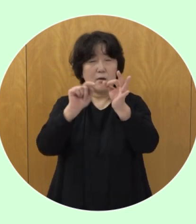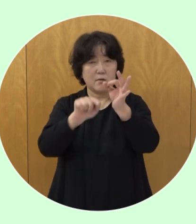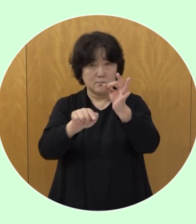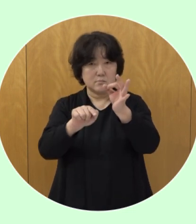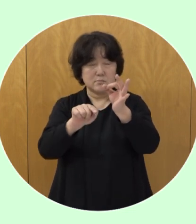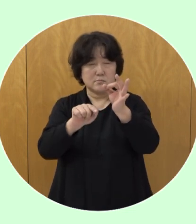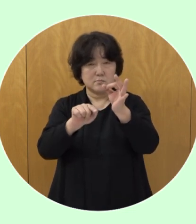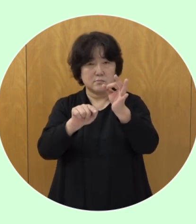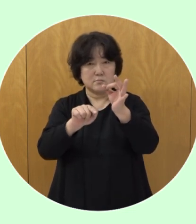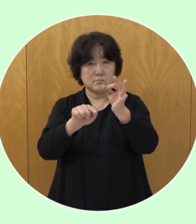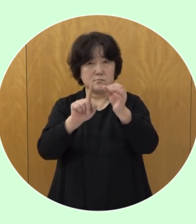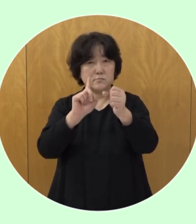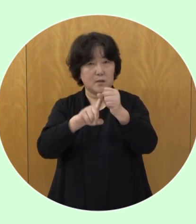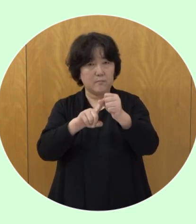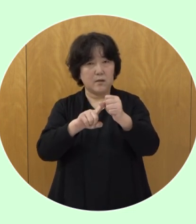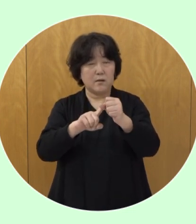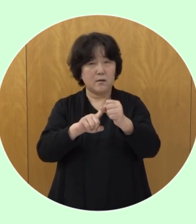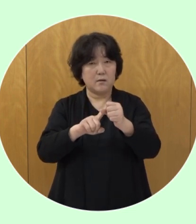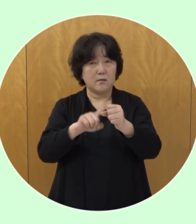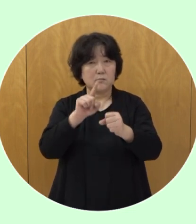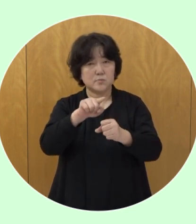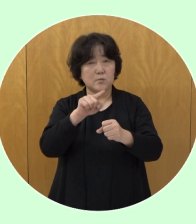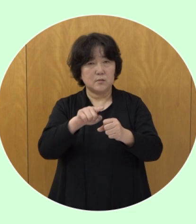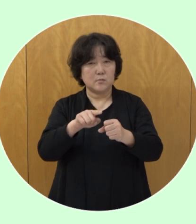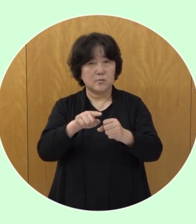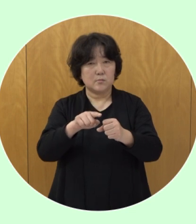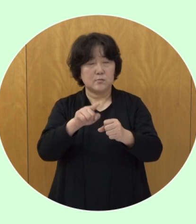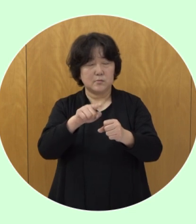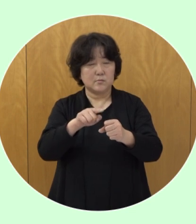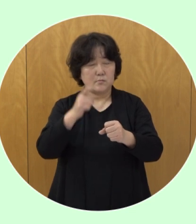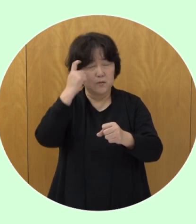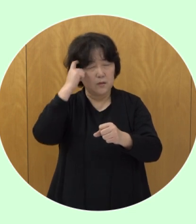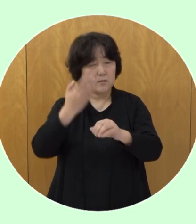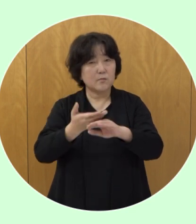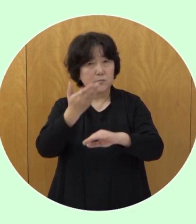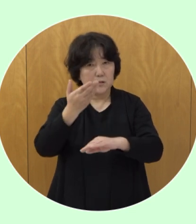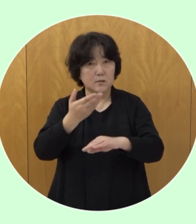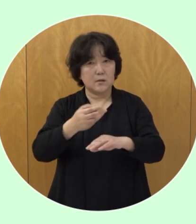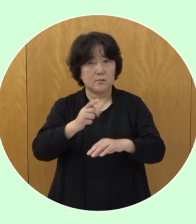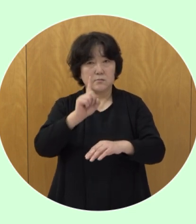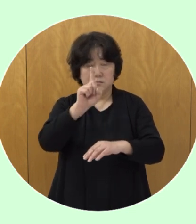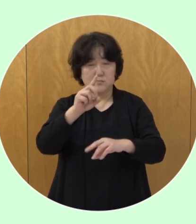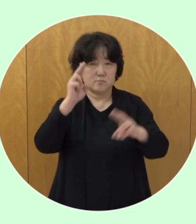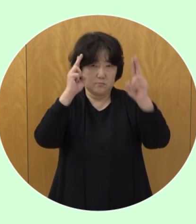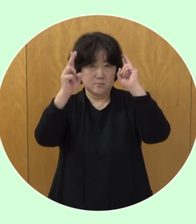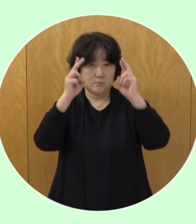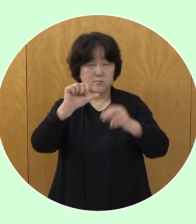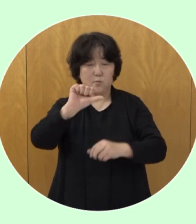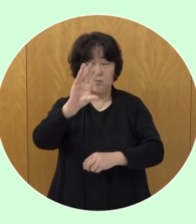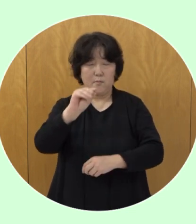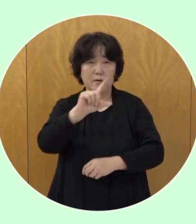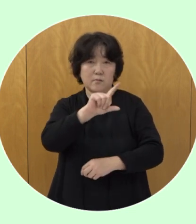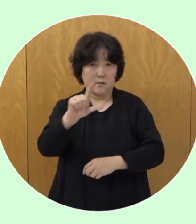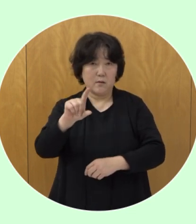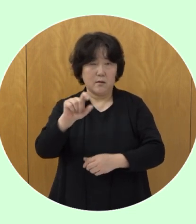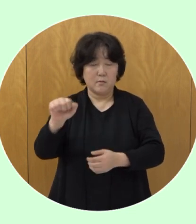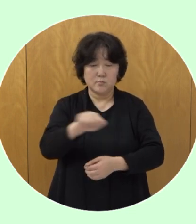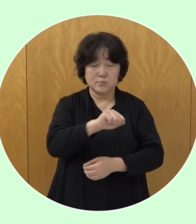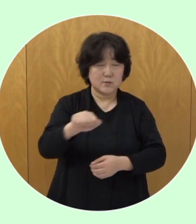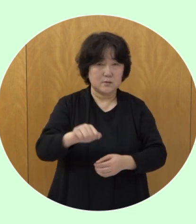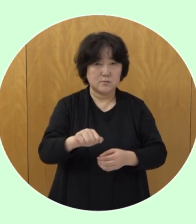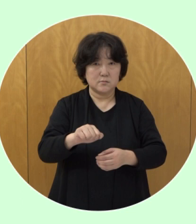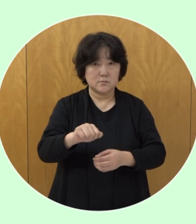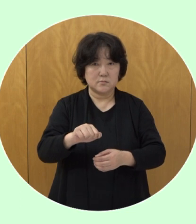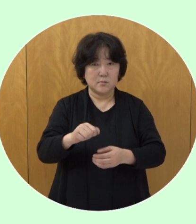緩和するため、それぞれの影響額に鑑み、1事業者あたり5万円、クリーニングの